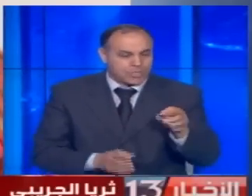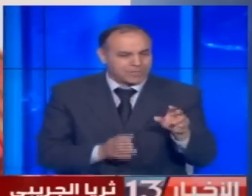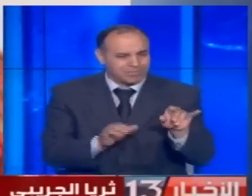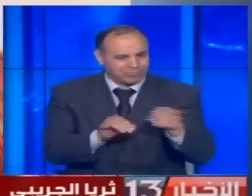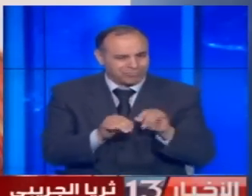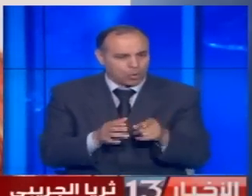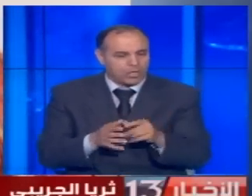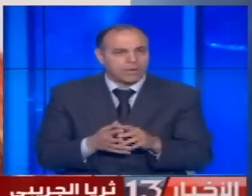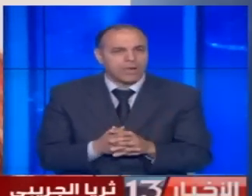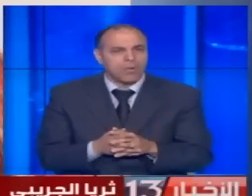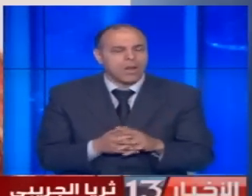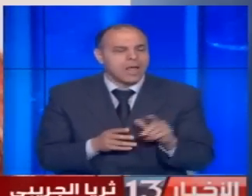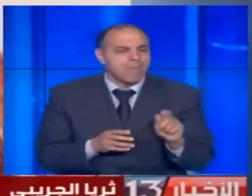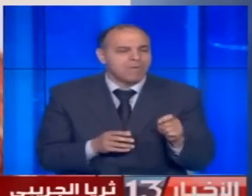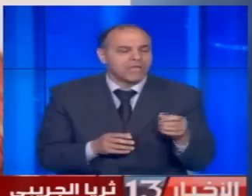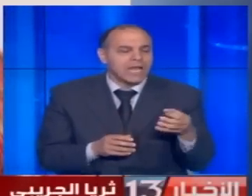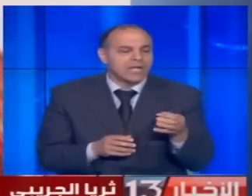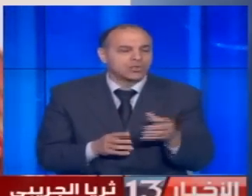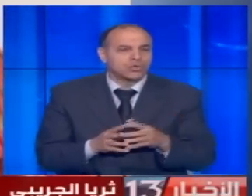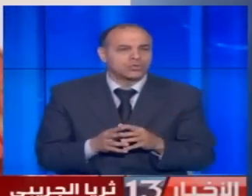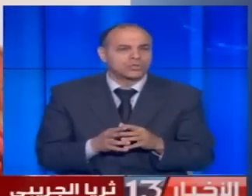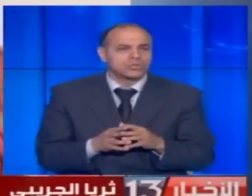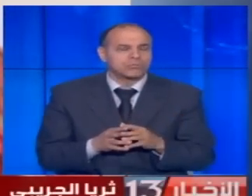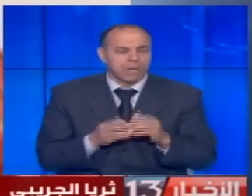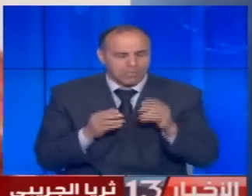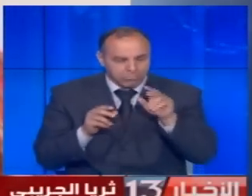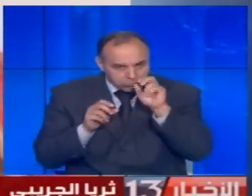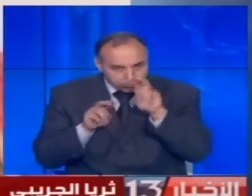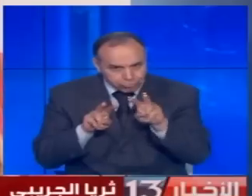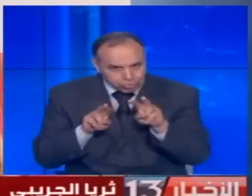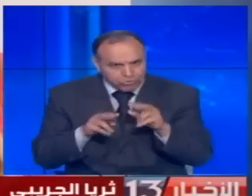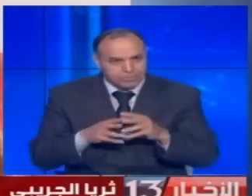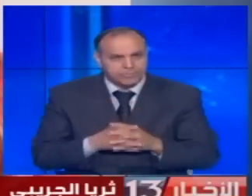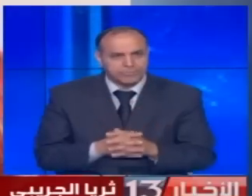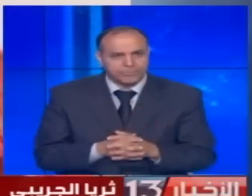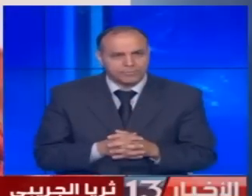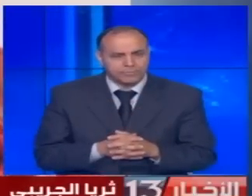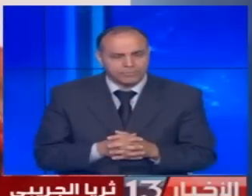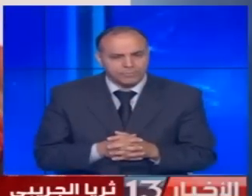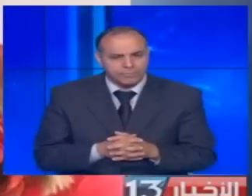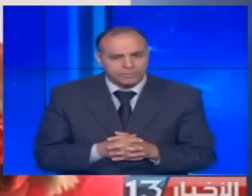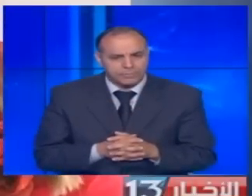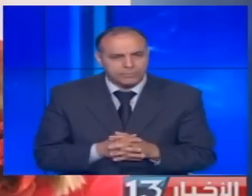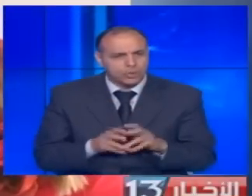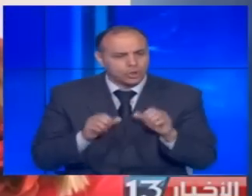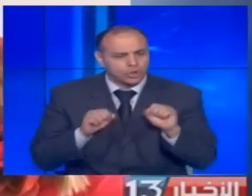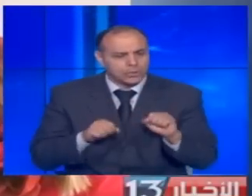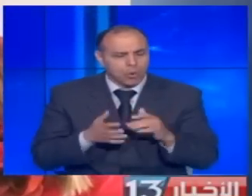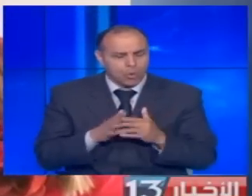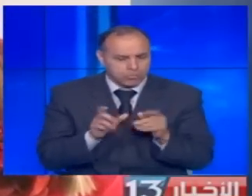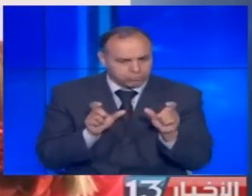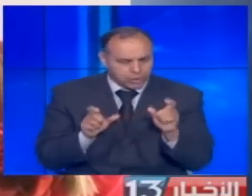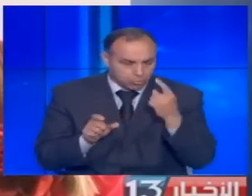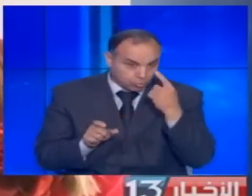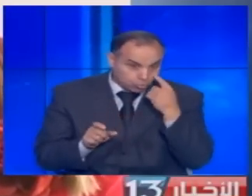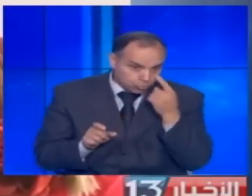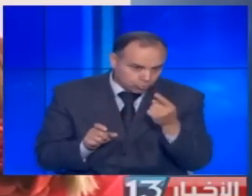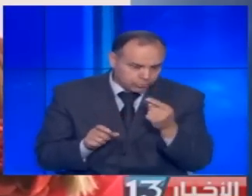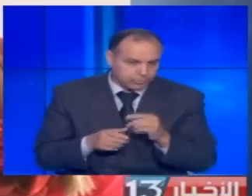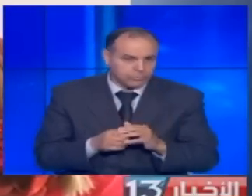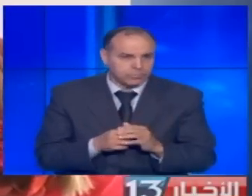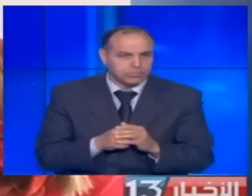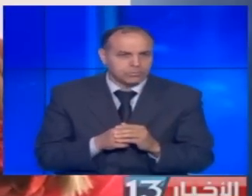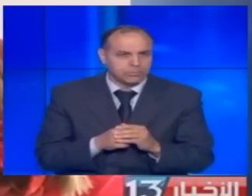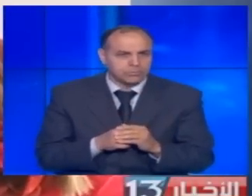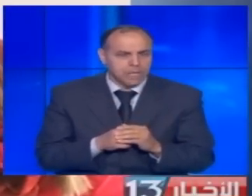ال ال مفتاح الالكتروني المرئي واه ي يتمكن اذا كل مراقبه كل المتعامل مع ال